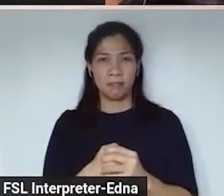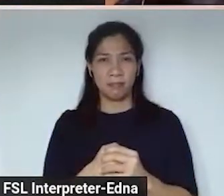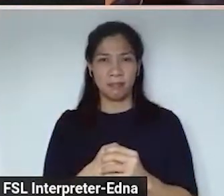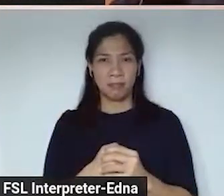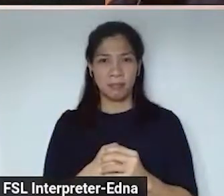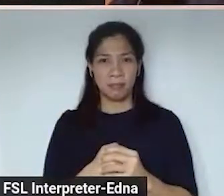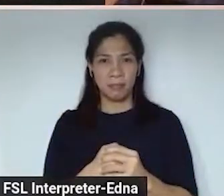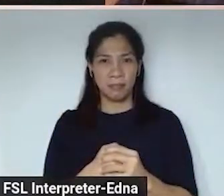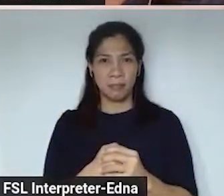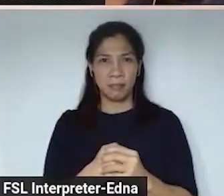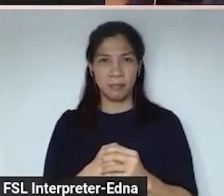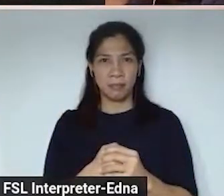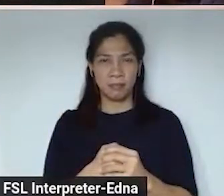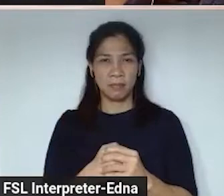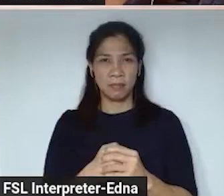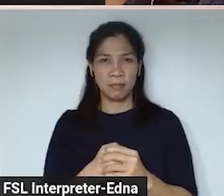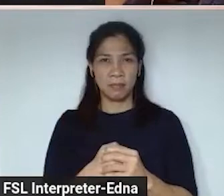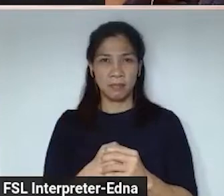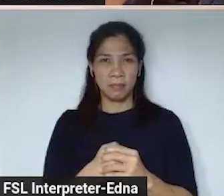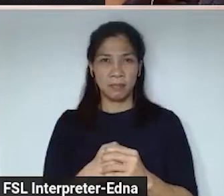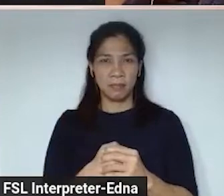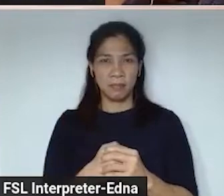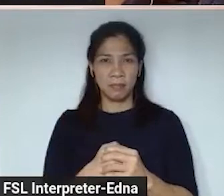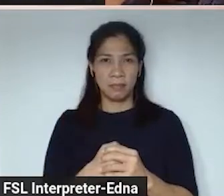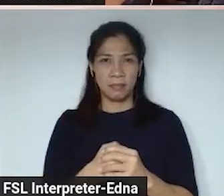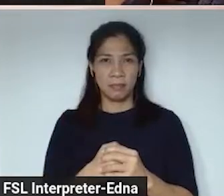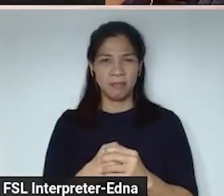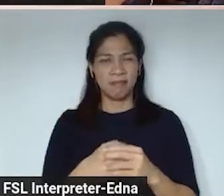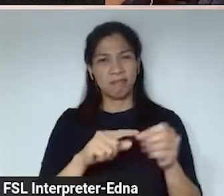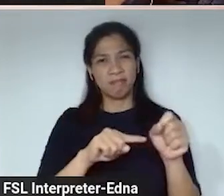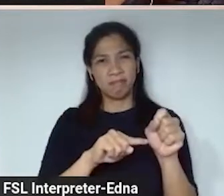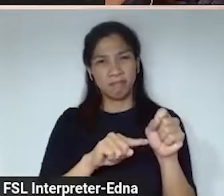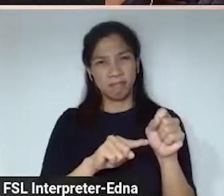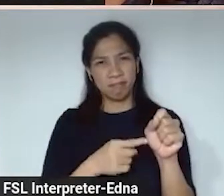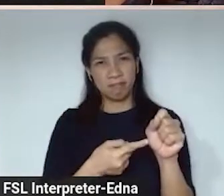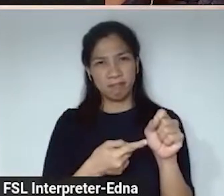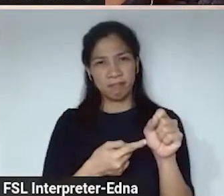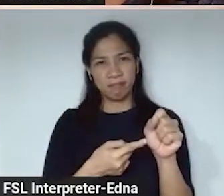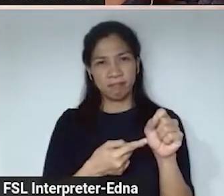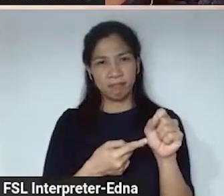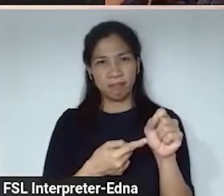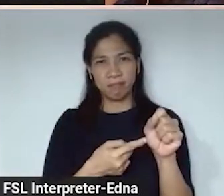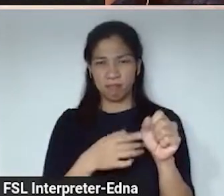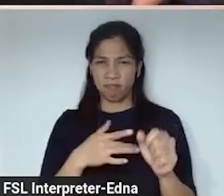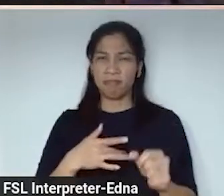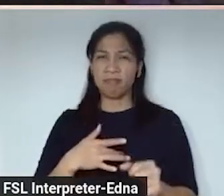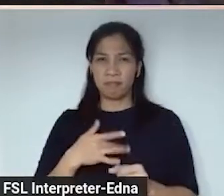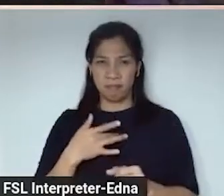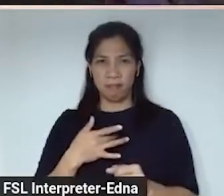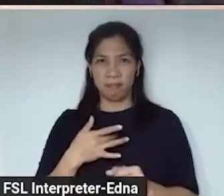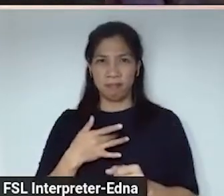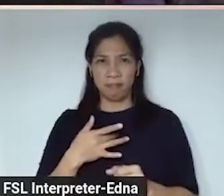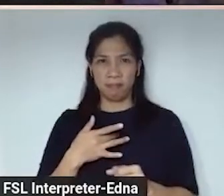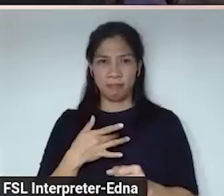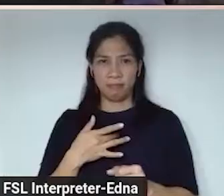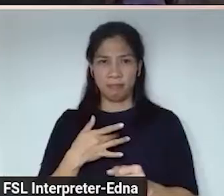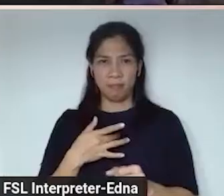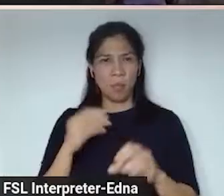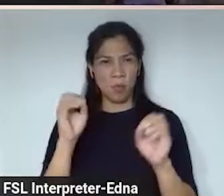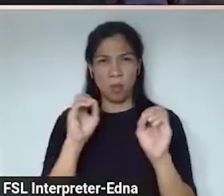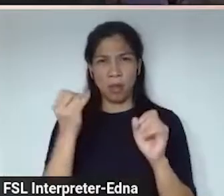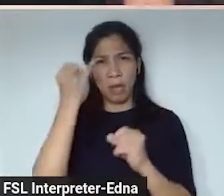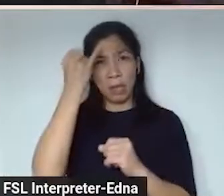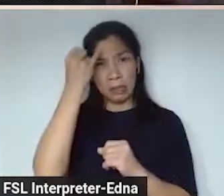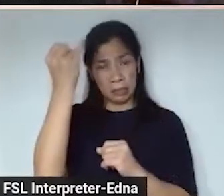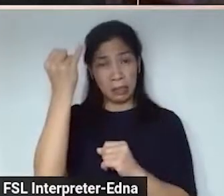Nag-start, Miss Peggy, na nagkaroon ako ng nakaramdam actually. I have no idea na disability pala yun